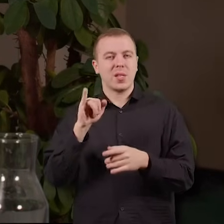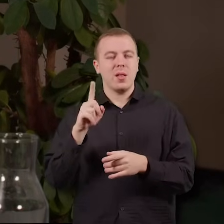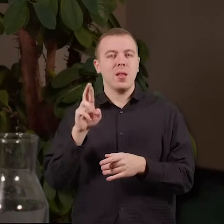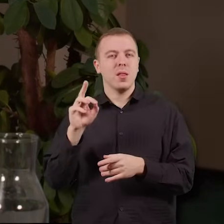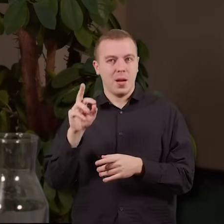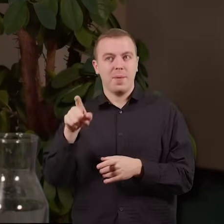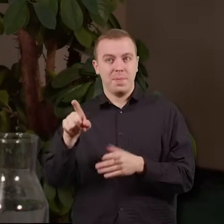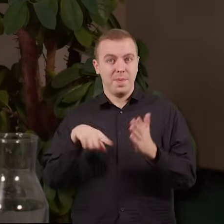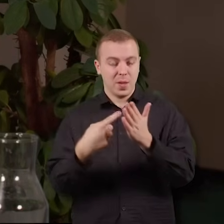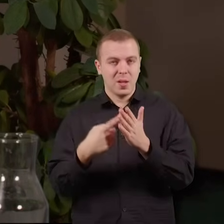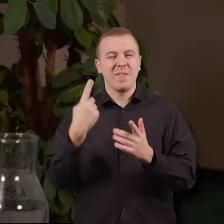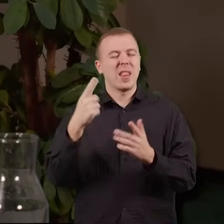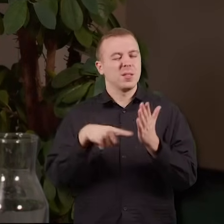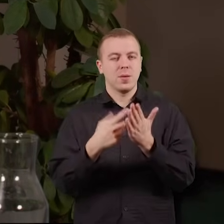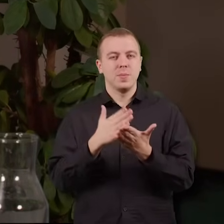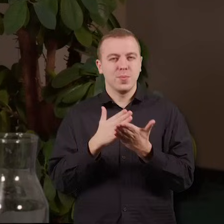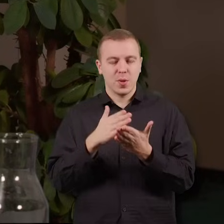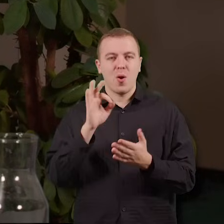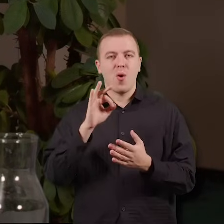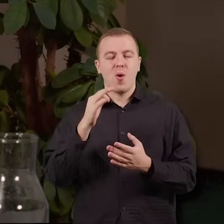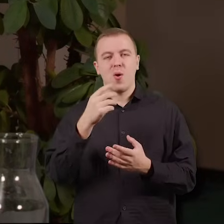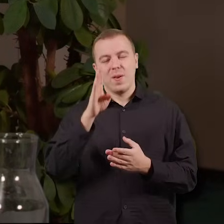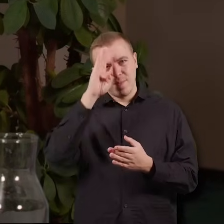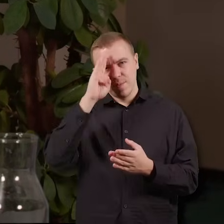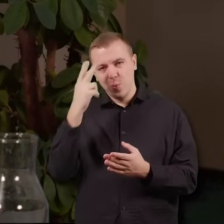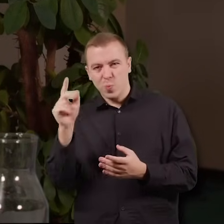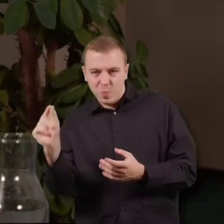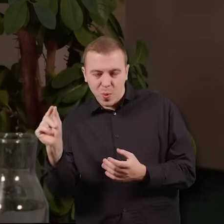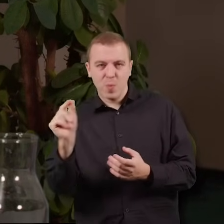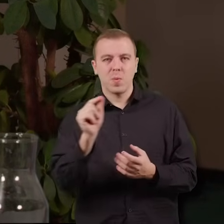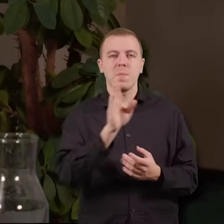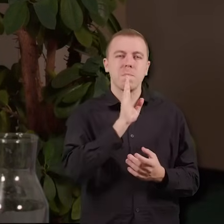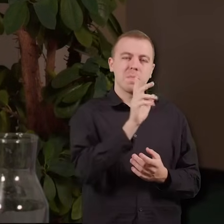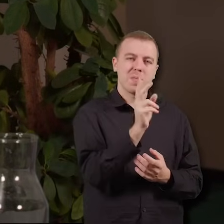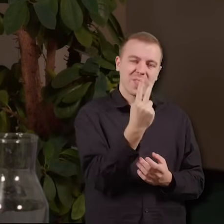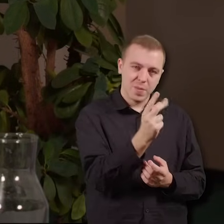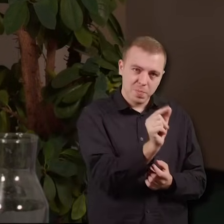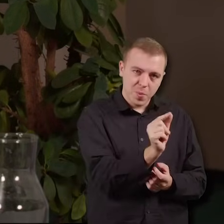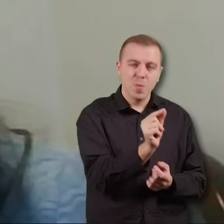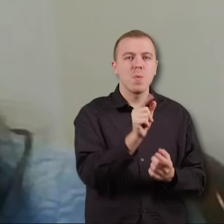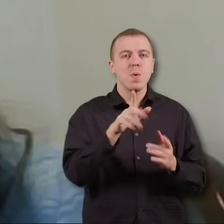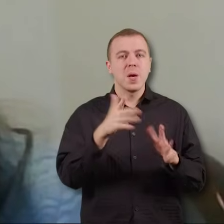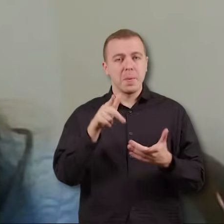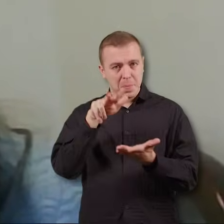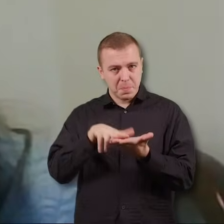rankas spręsti. Vienas iš tų klausimų yra vienos lyties partnerystė. Kaip jūsų ranka kils šiuo klausimu?